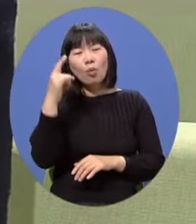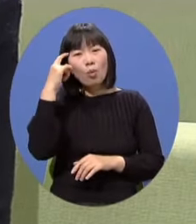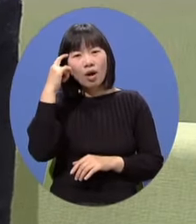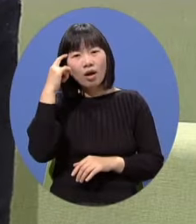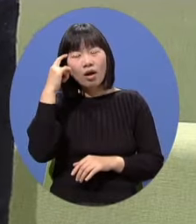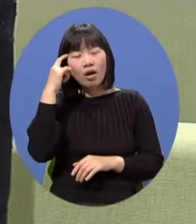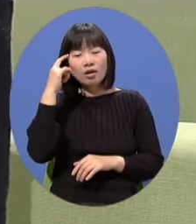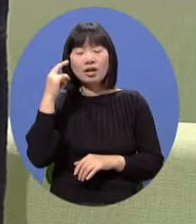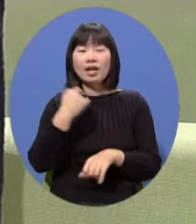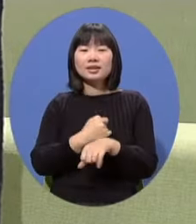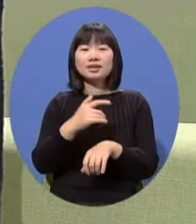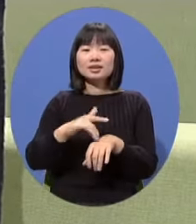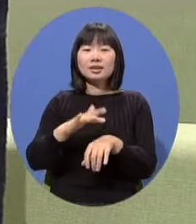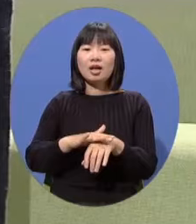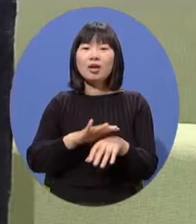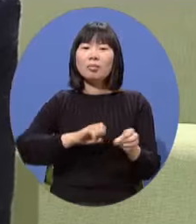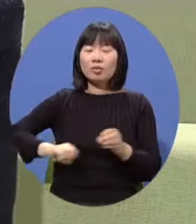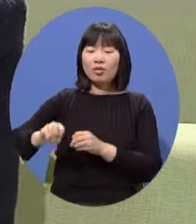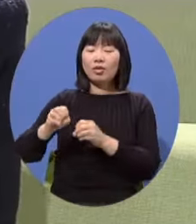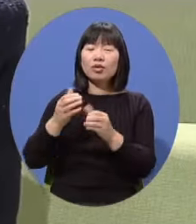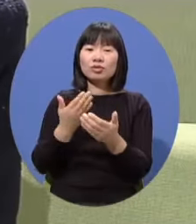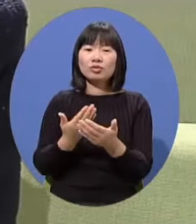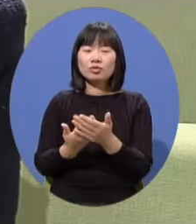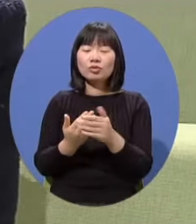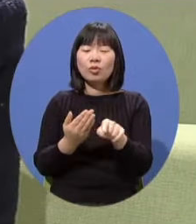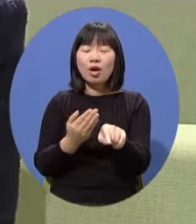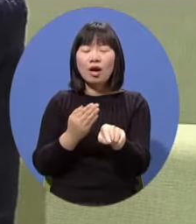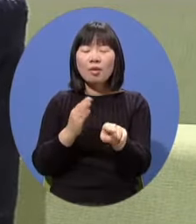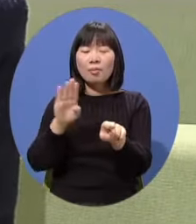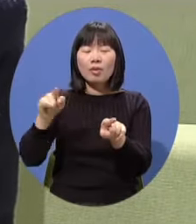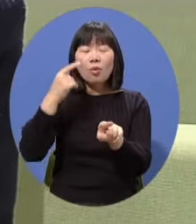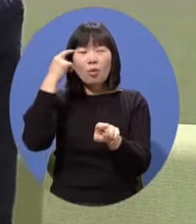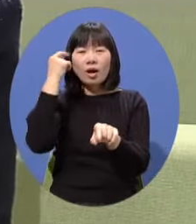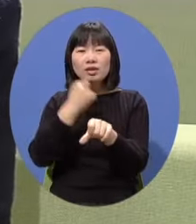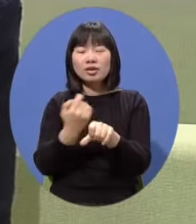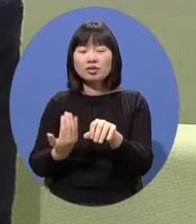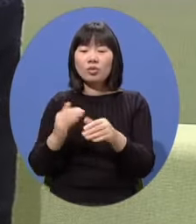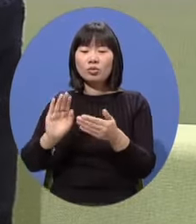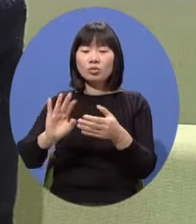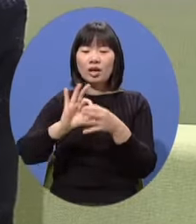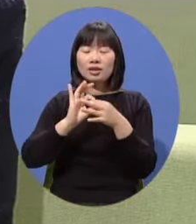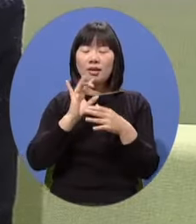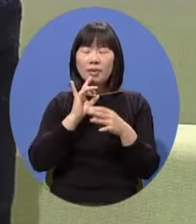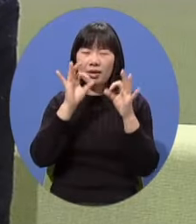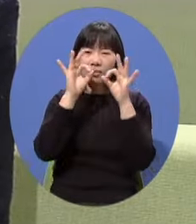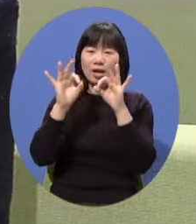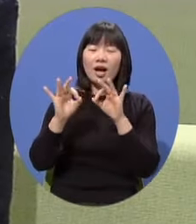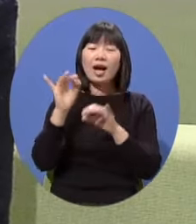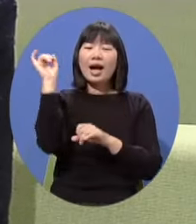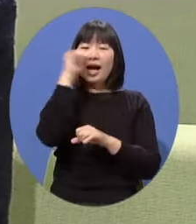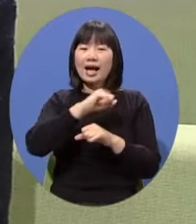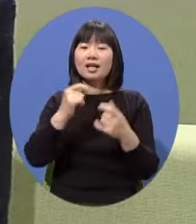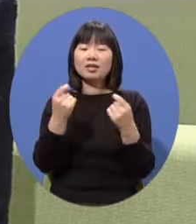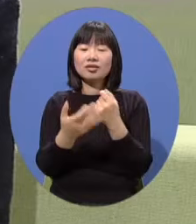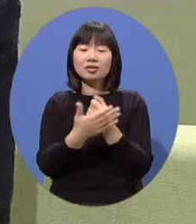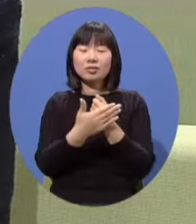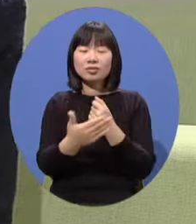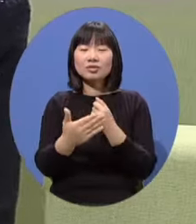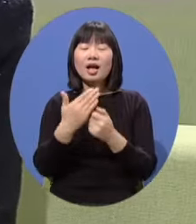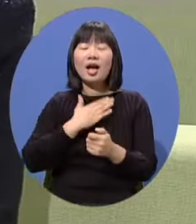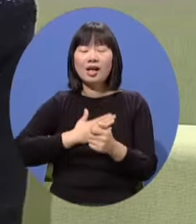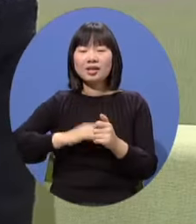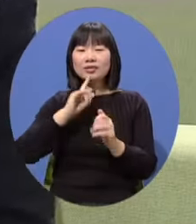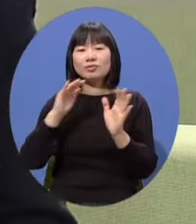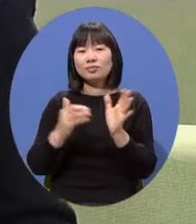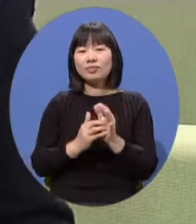저래? 이렇게 생각하는 습관 좀 버리시고 한번 왜 그런가 전후 관계만 좀 따져봐도 얘가 이래서 이랬구나 라고 할 수가